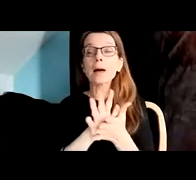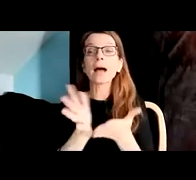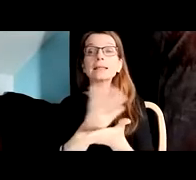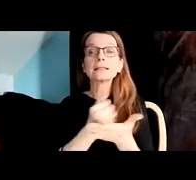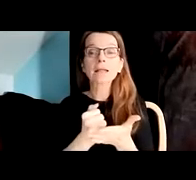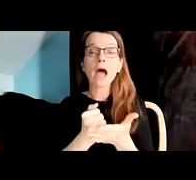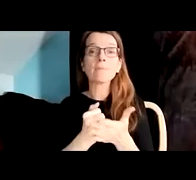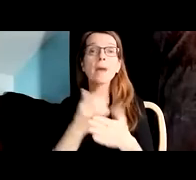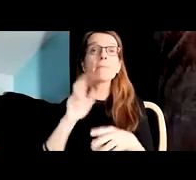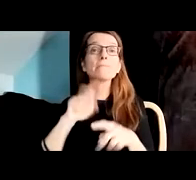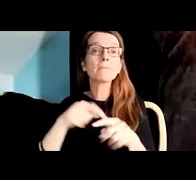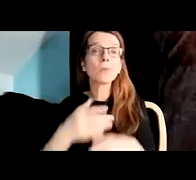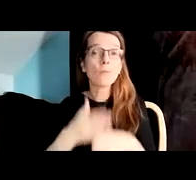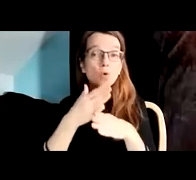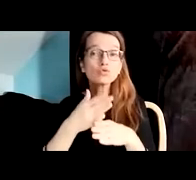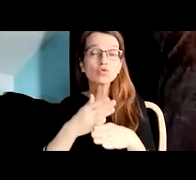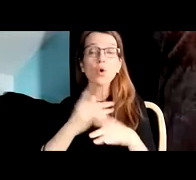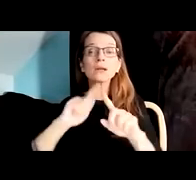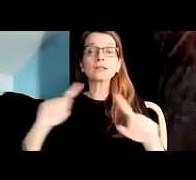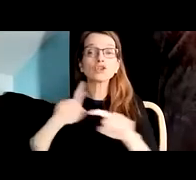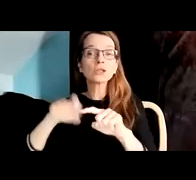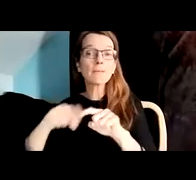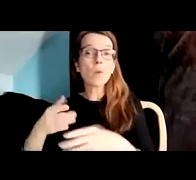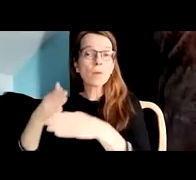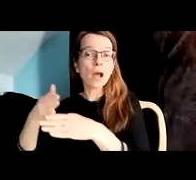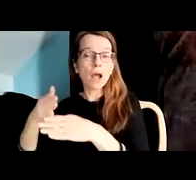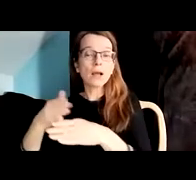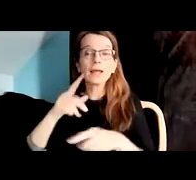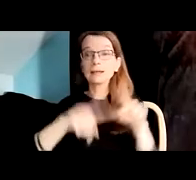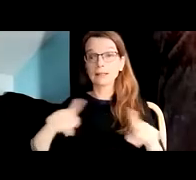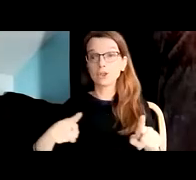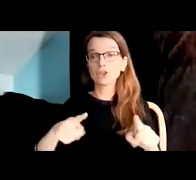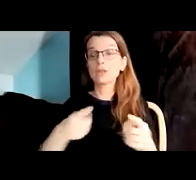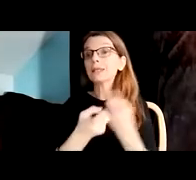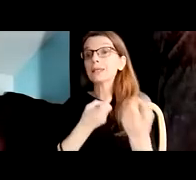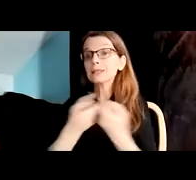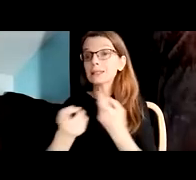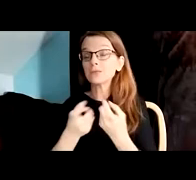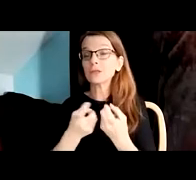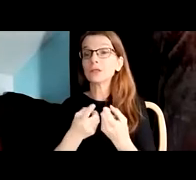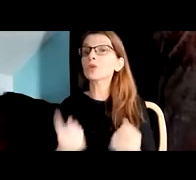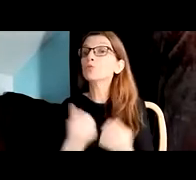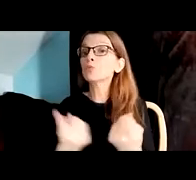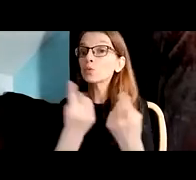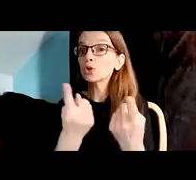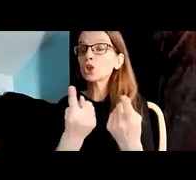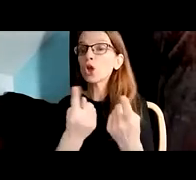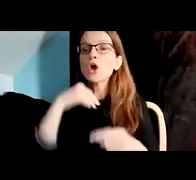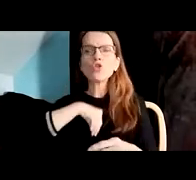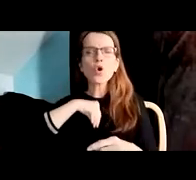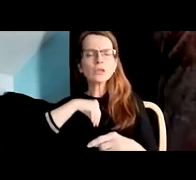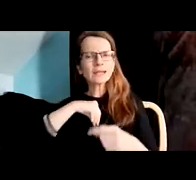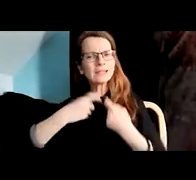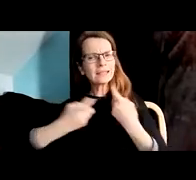pripomočkov, pomagal, pa tudi številnimi izzivi, ki jih spodbudijo, notranje motivirajo, da premagajo še